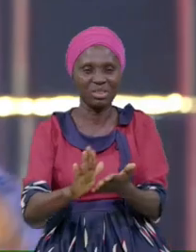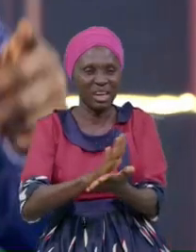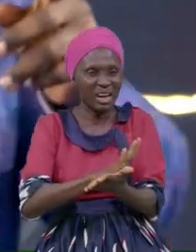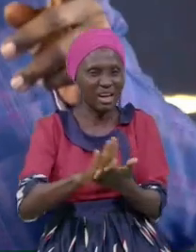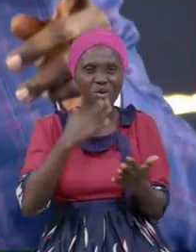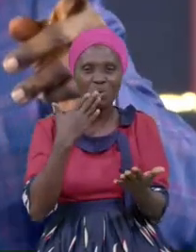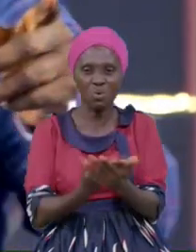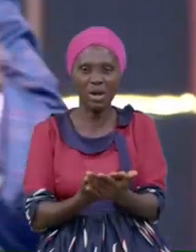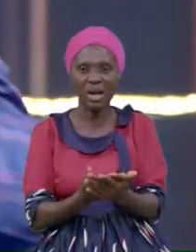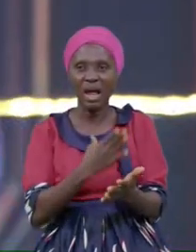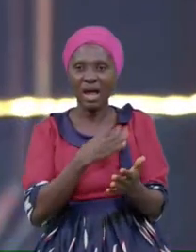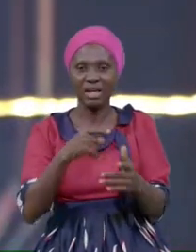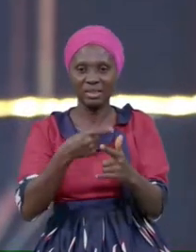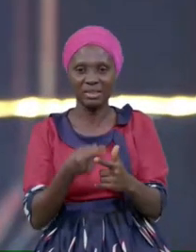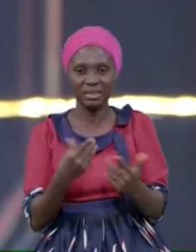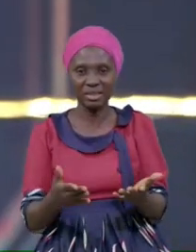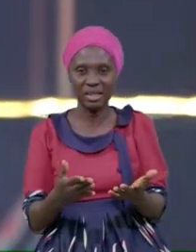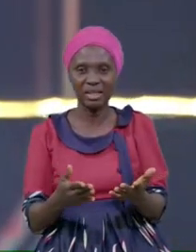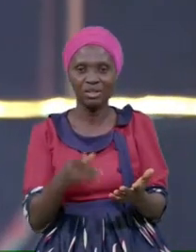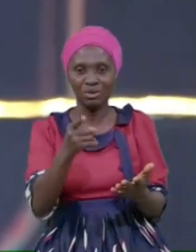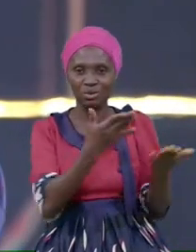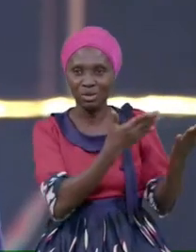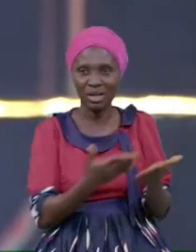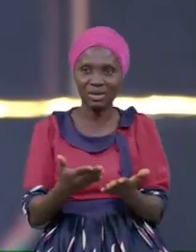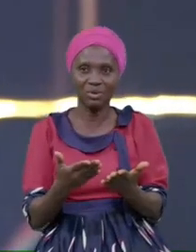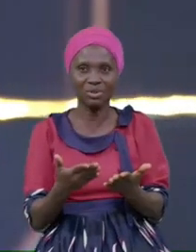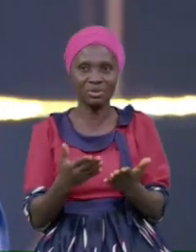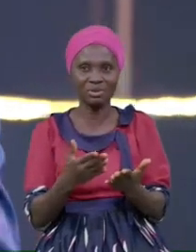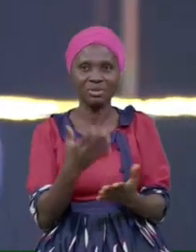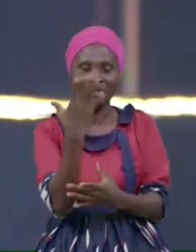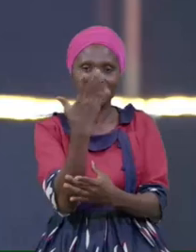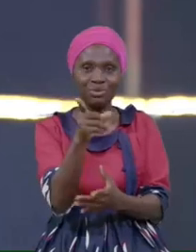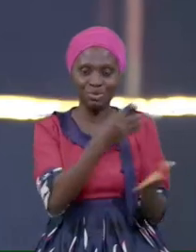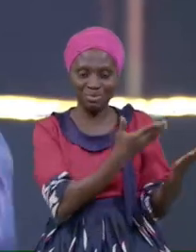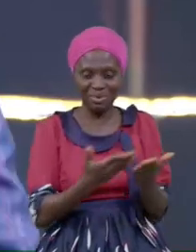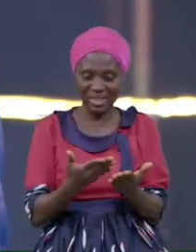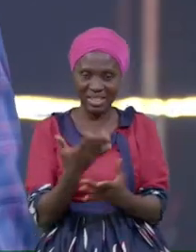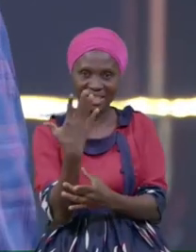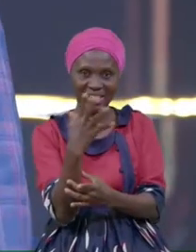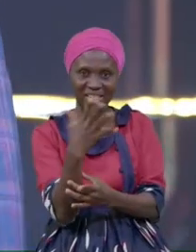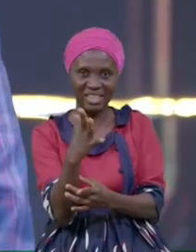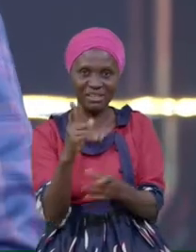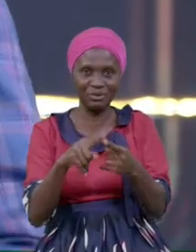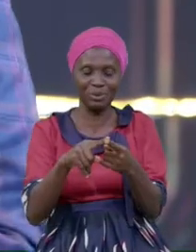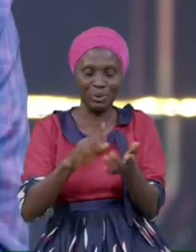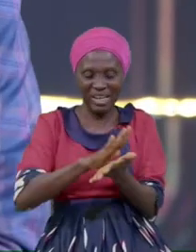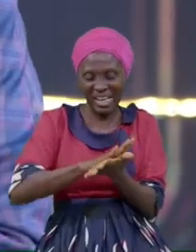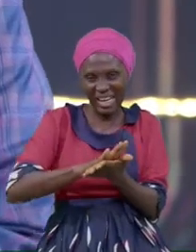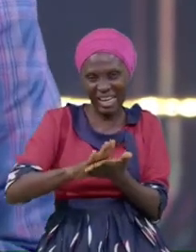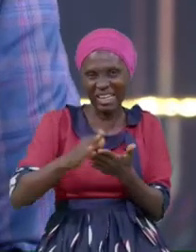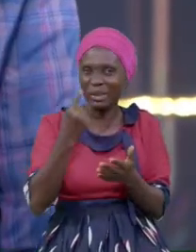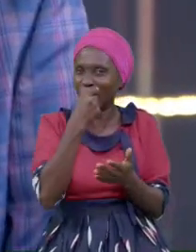vous. Et le représentant du gouvernement dit, c'est quoi la chose là? C'est ce que j'utilise quand je vais aux toilettes. Ne touche plus